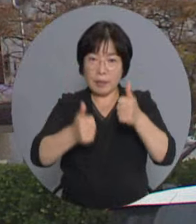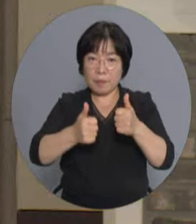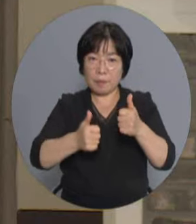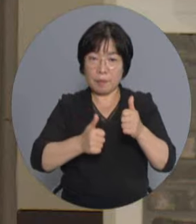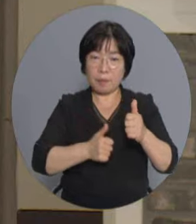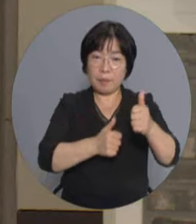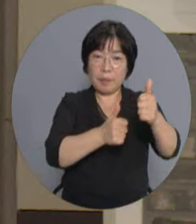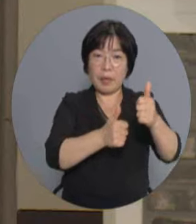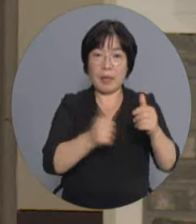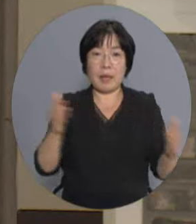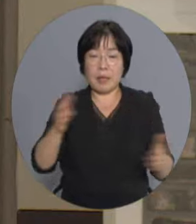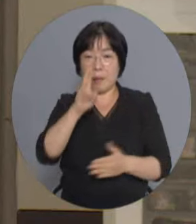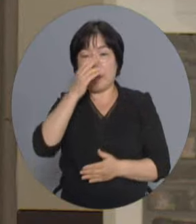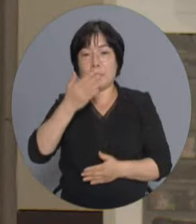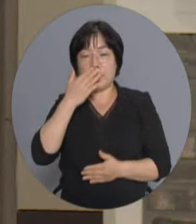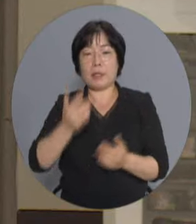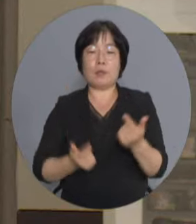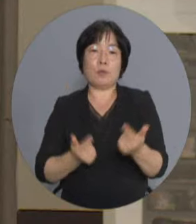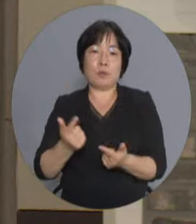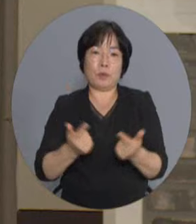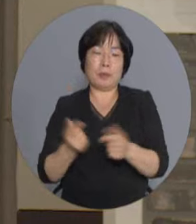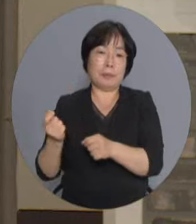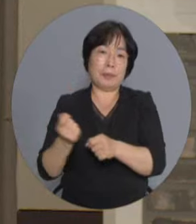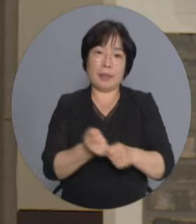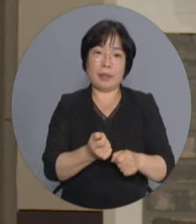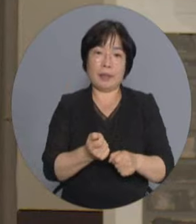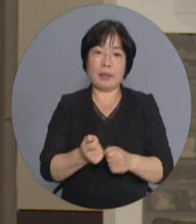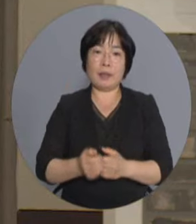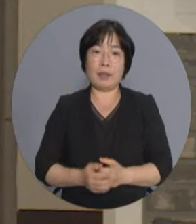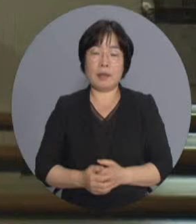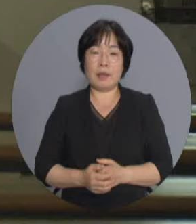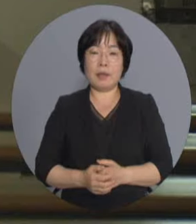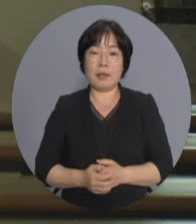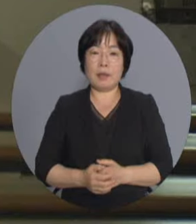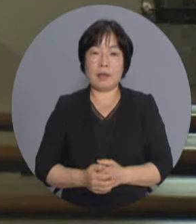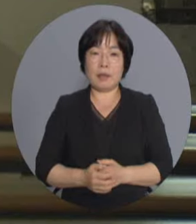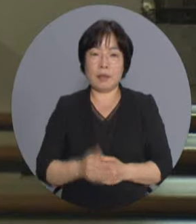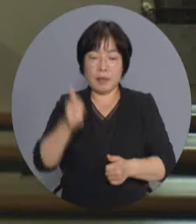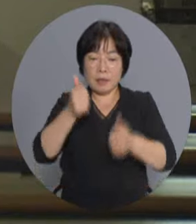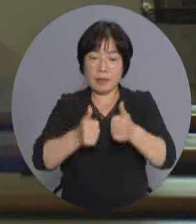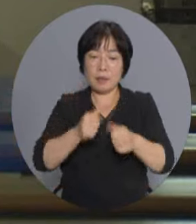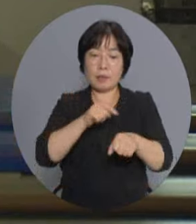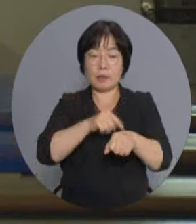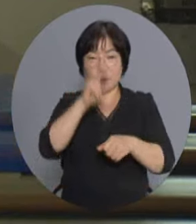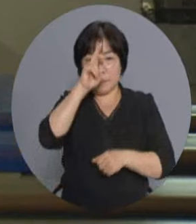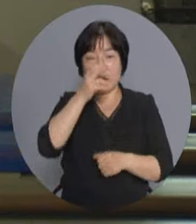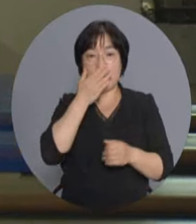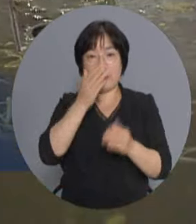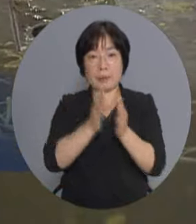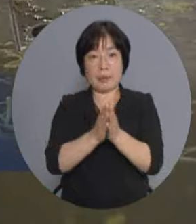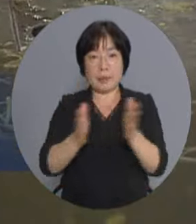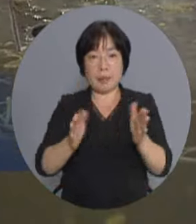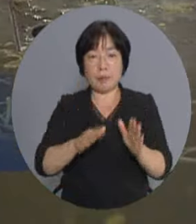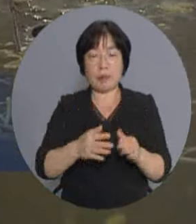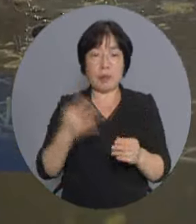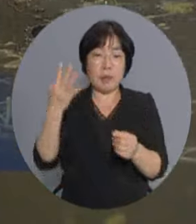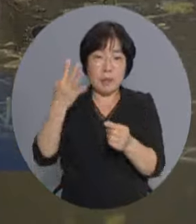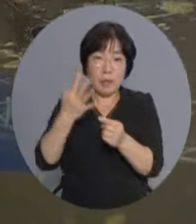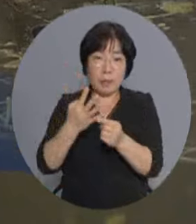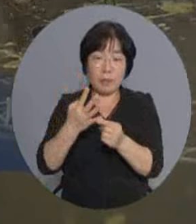맞춰 학생들의 식사 시간을 앞당겼습니다. 수능 점심시간 12시부터이기 때문에 저희